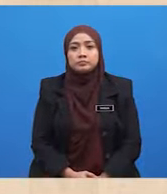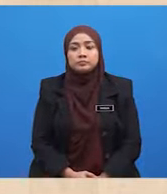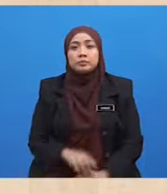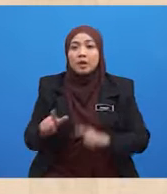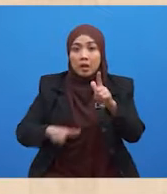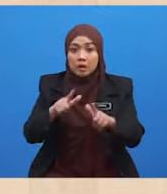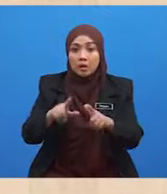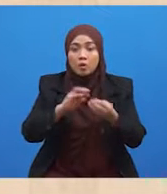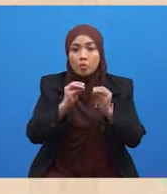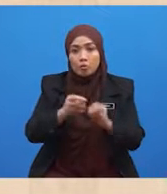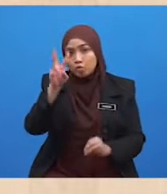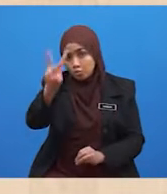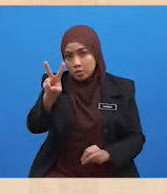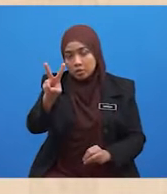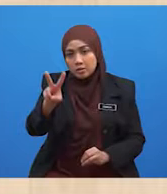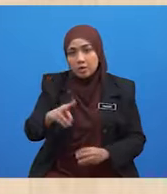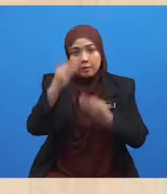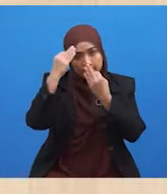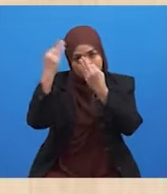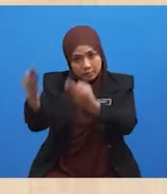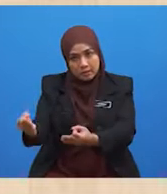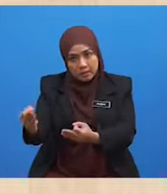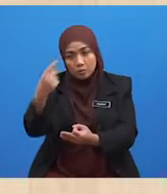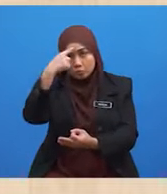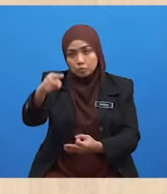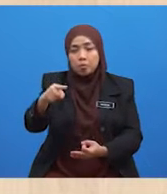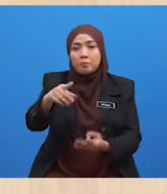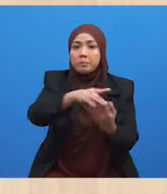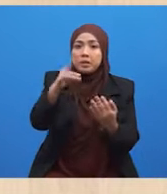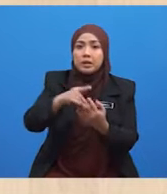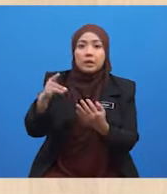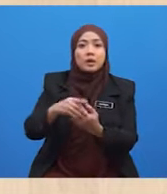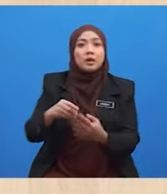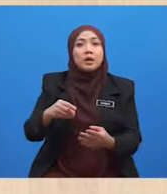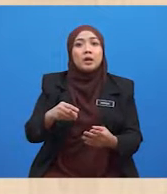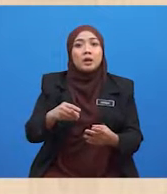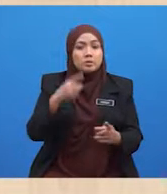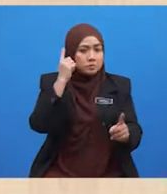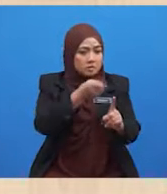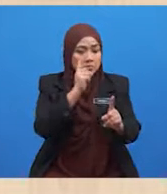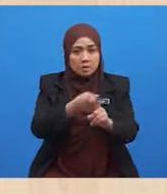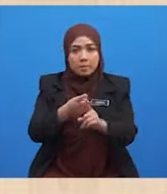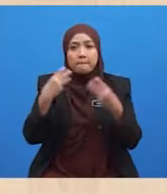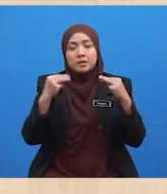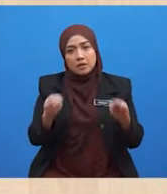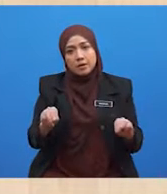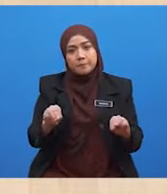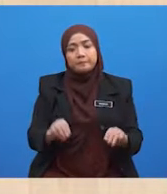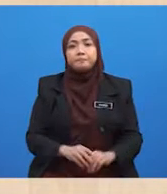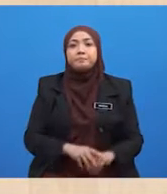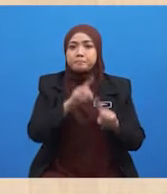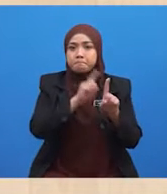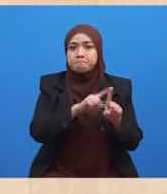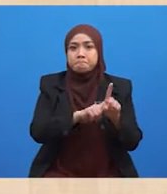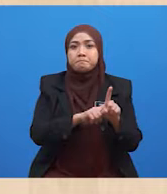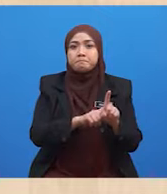Hai langkah yang kedua fakta memilih sasaran pasaran uraian pertama